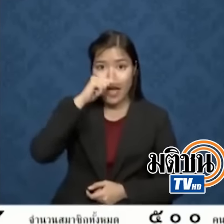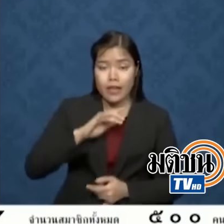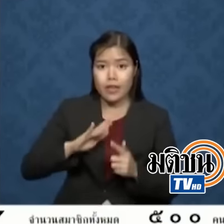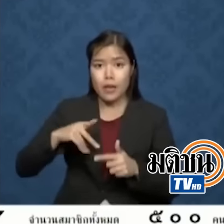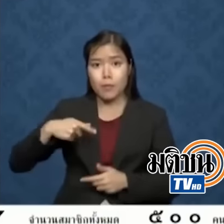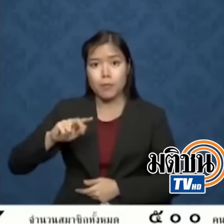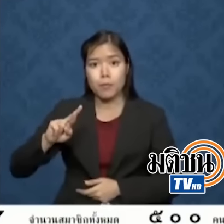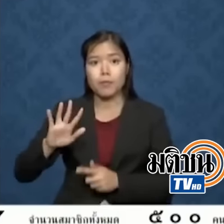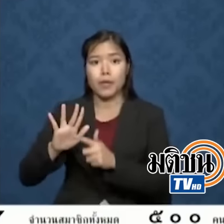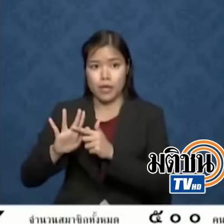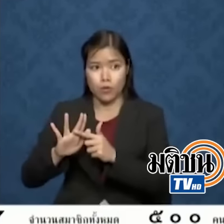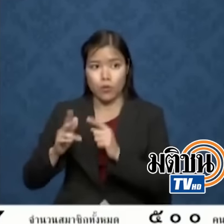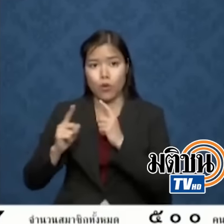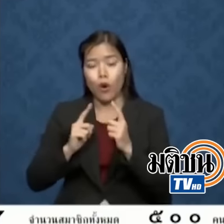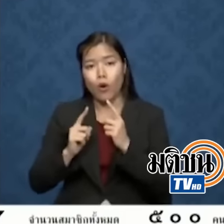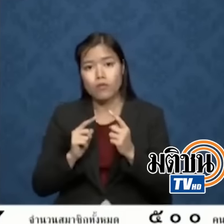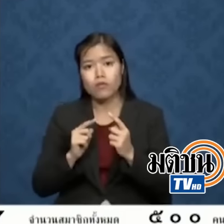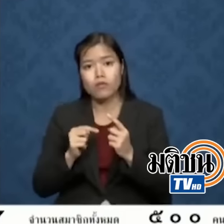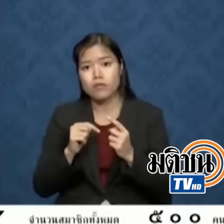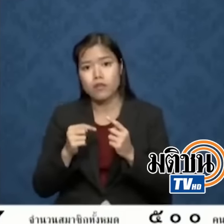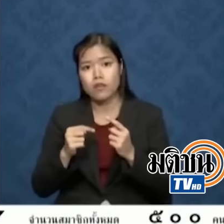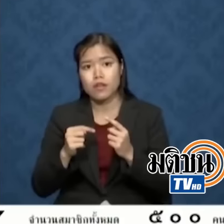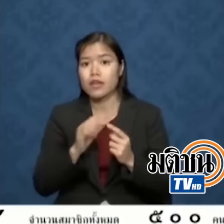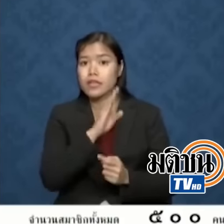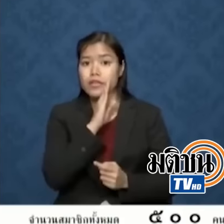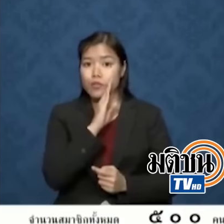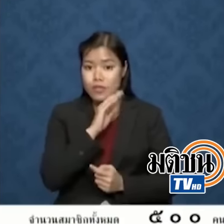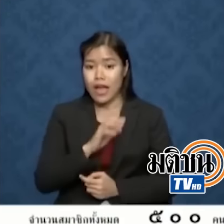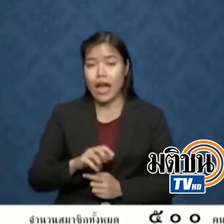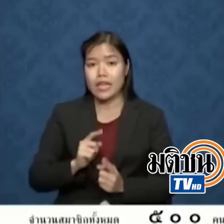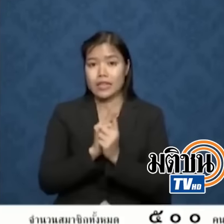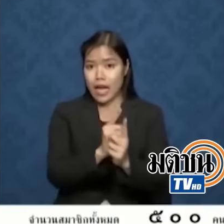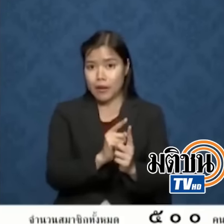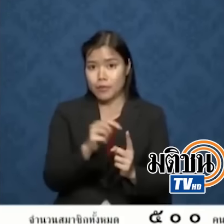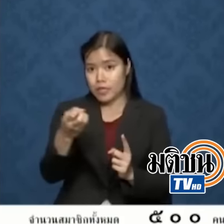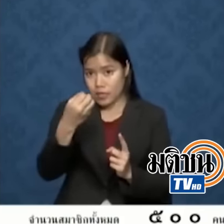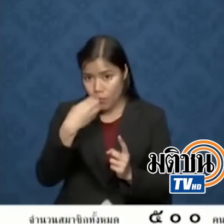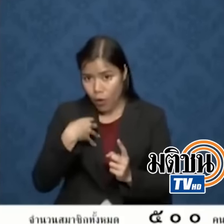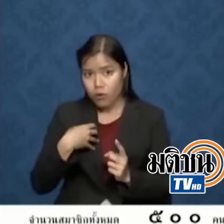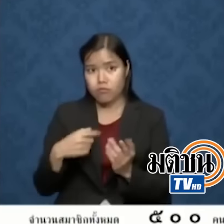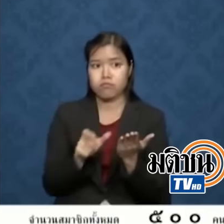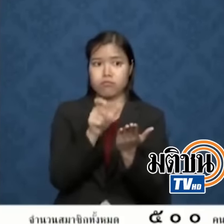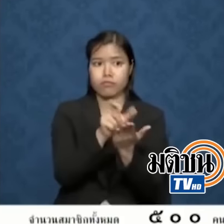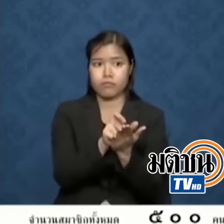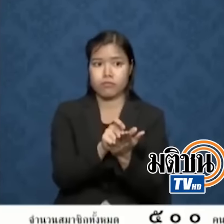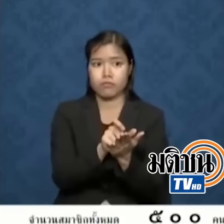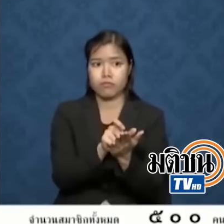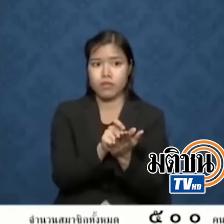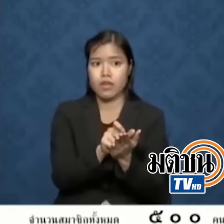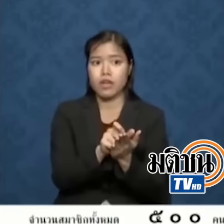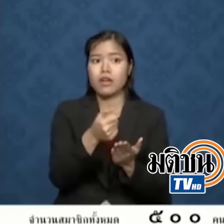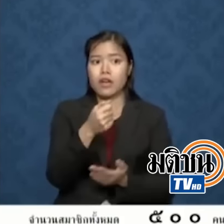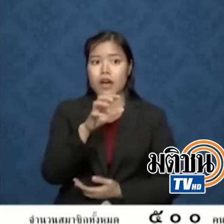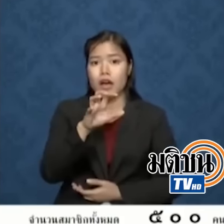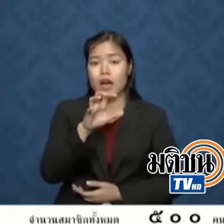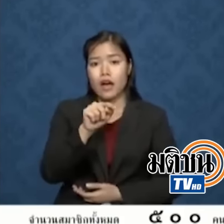วณสัดส่วนการใช้สิทธิประโยชน์ FTA จะสูงถึง 116% โอ้โหชู2นิ้วให้เลย